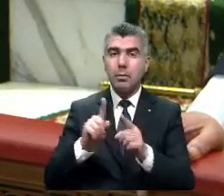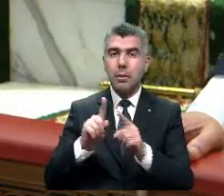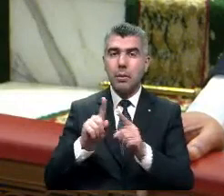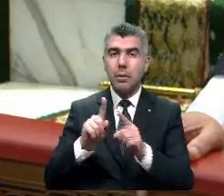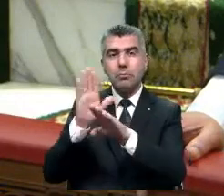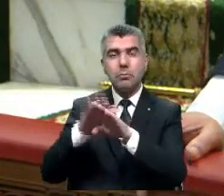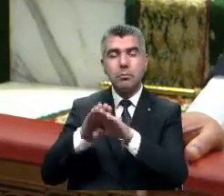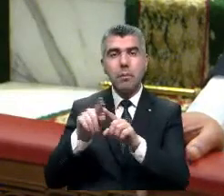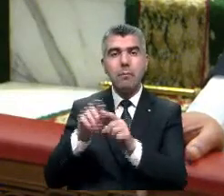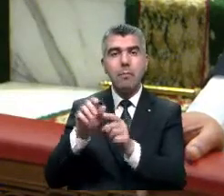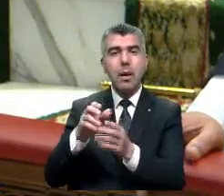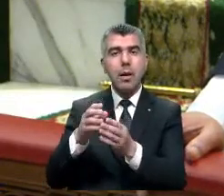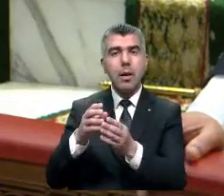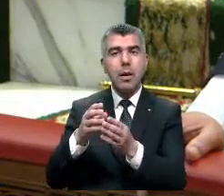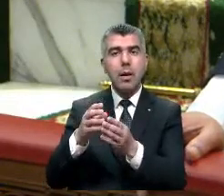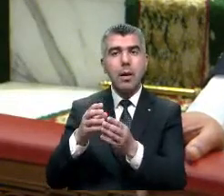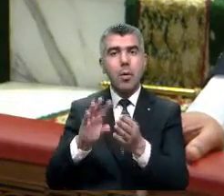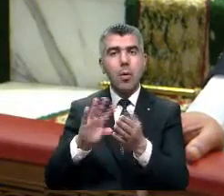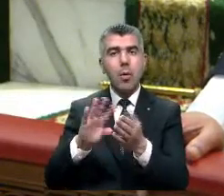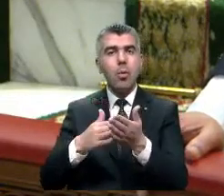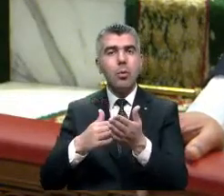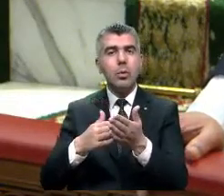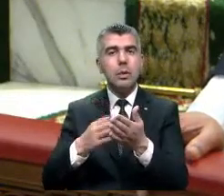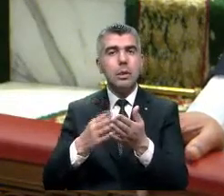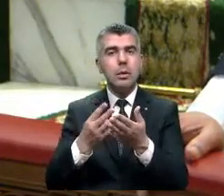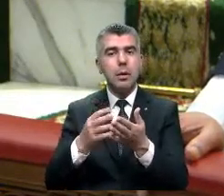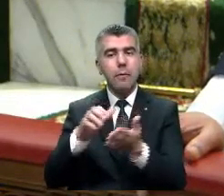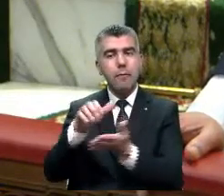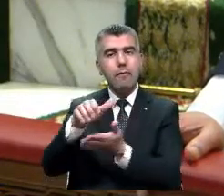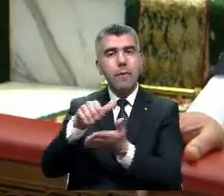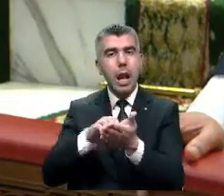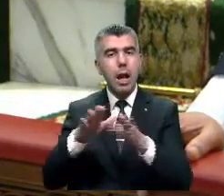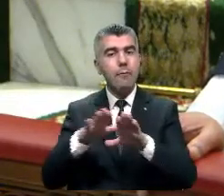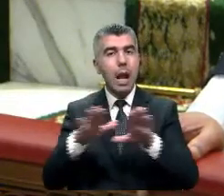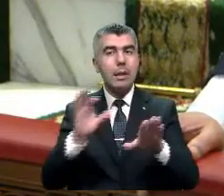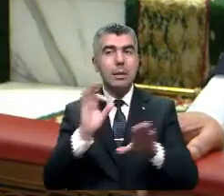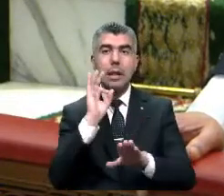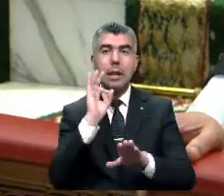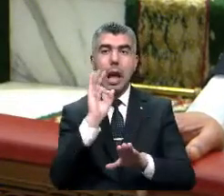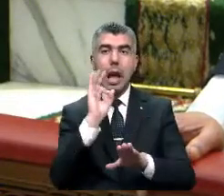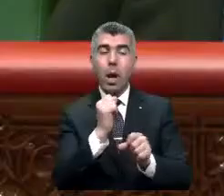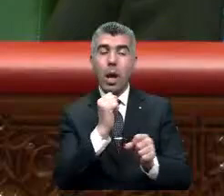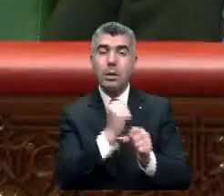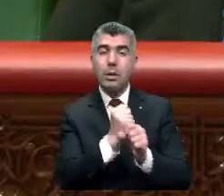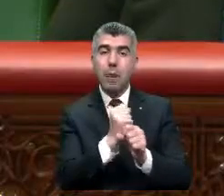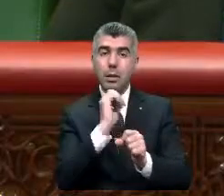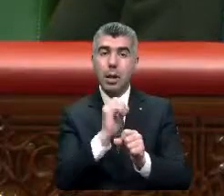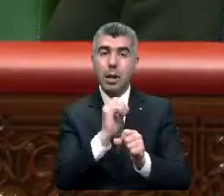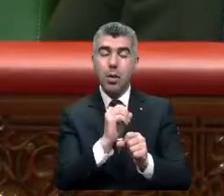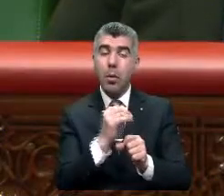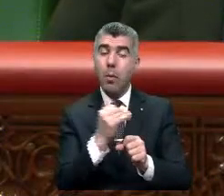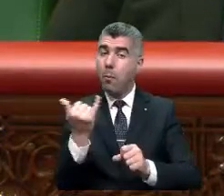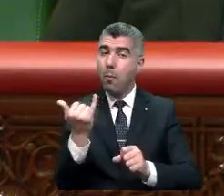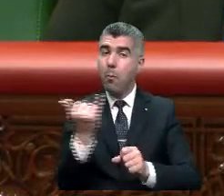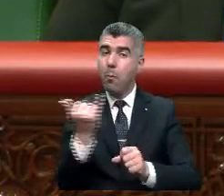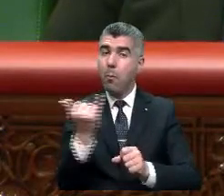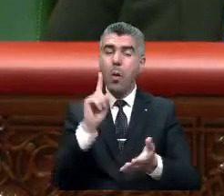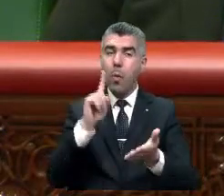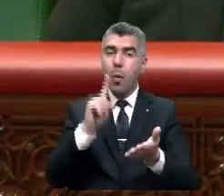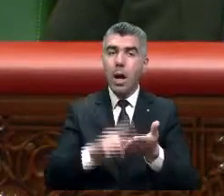الضيعات والتعاونيات الفلاحيه التي يقوموا بتشغيل على ايجاد حلول نقل مناسبه